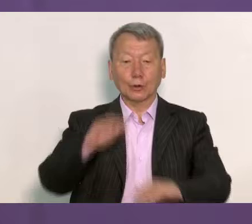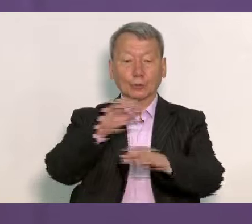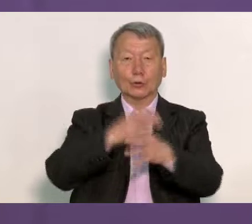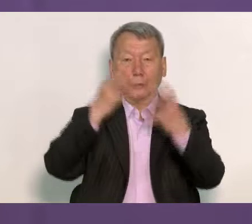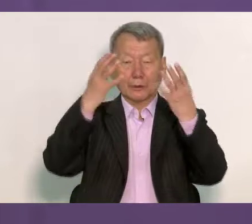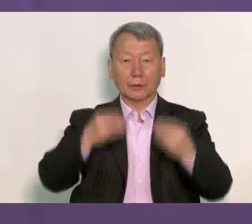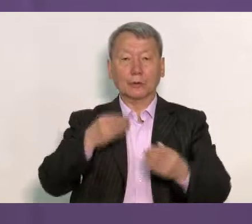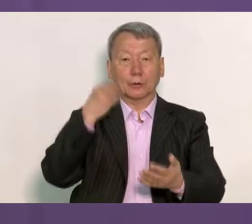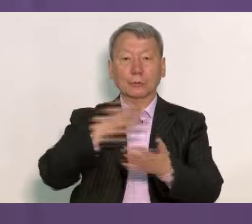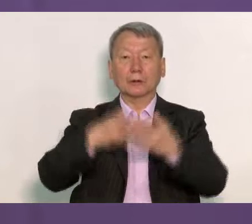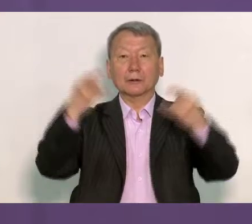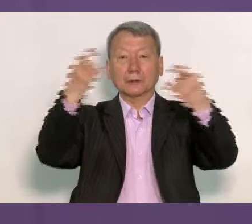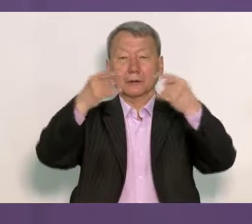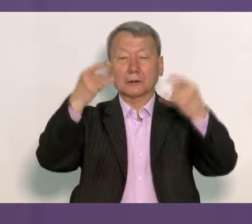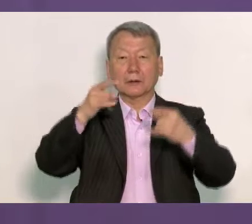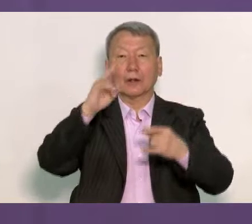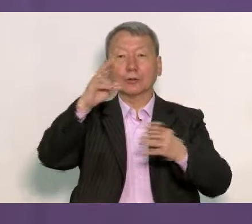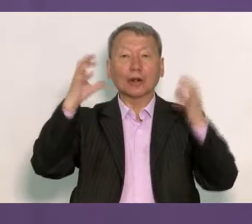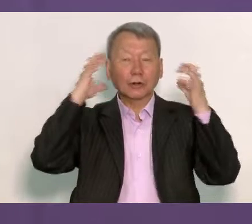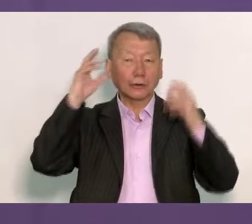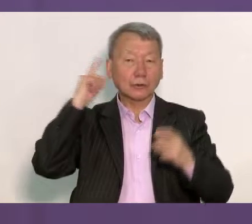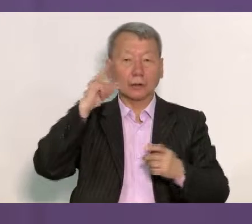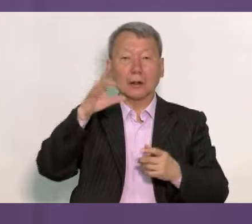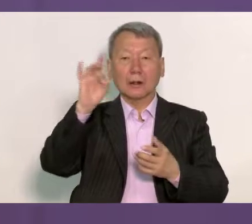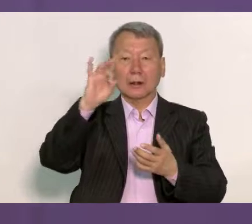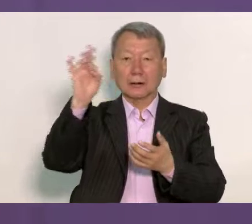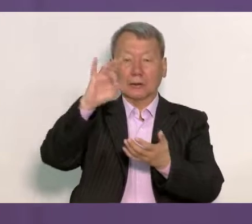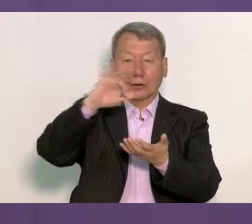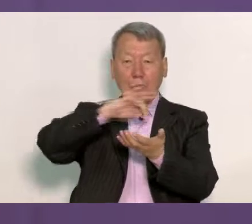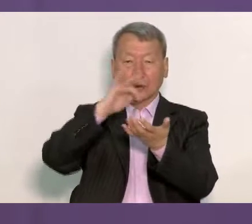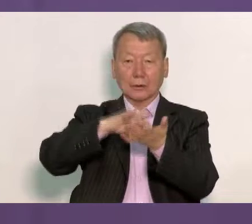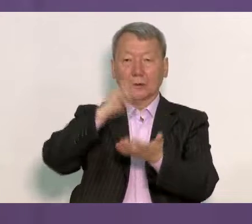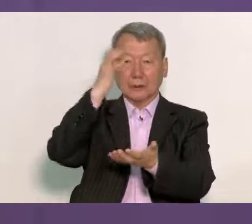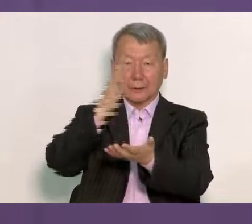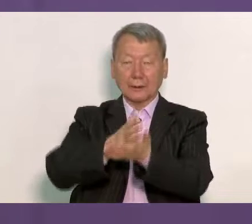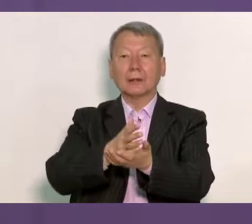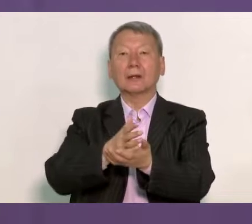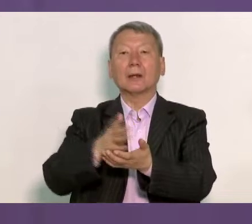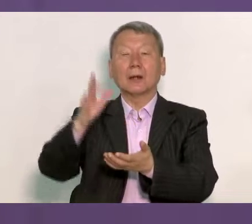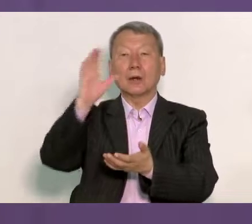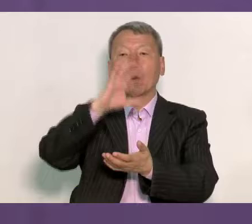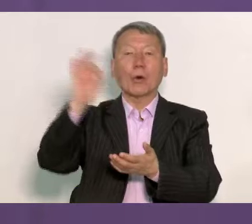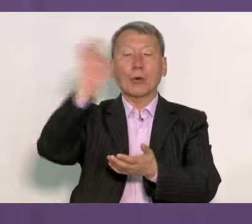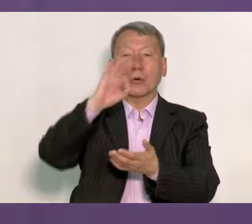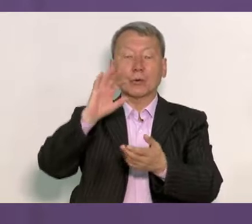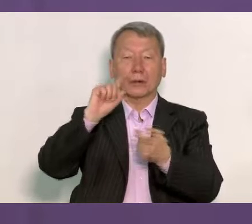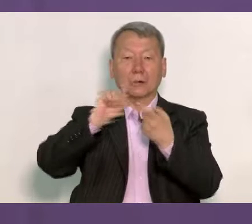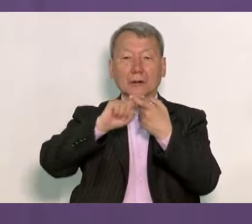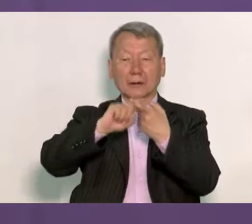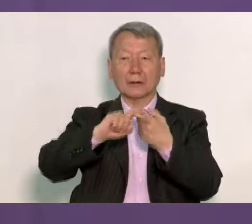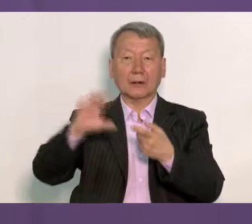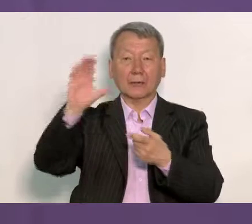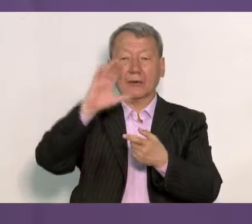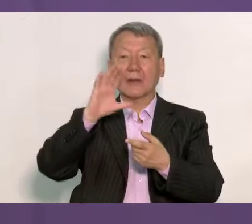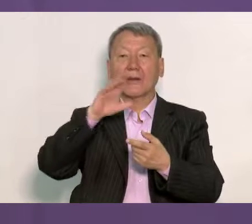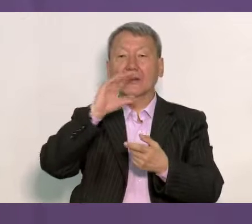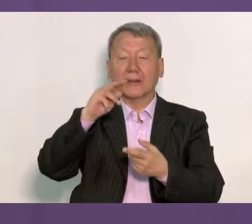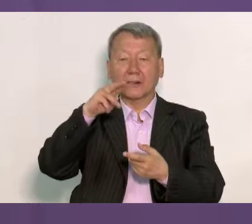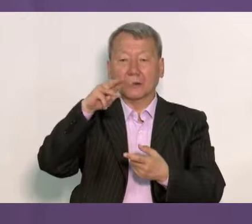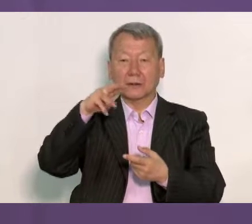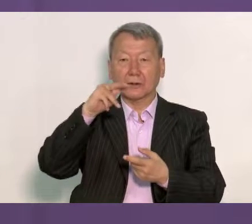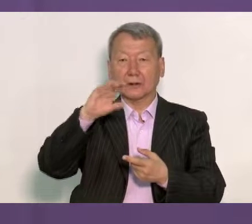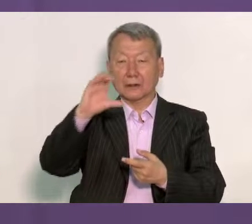Кутмандуу күнүңүздөр менен, урматтуу телекөрүүчүлөр, радиогармандар, республикалык штабтын пресс-борборунда өзгөчө кырдаал жана өзгөчө абал